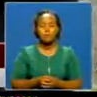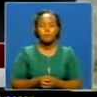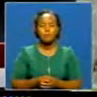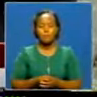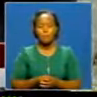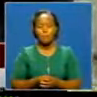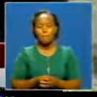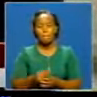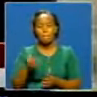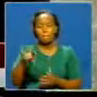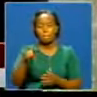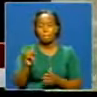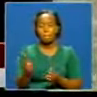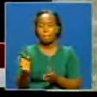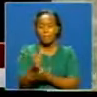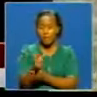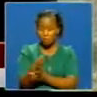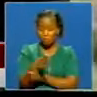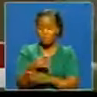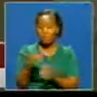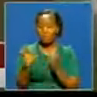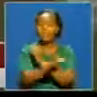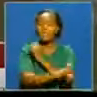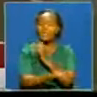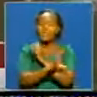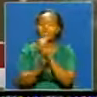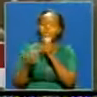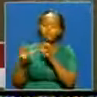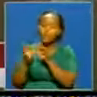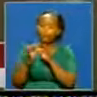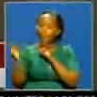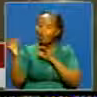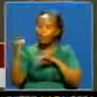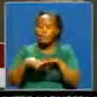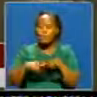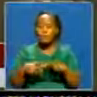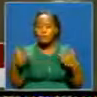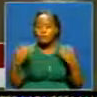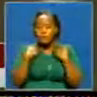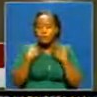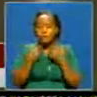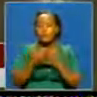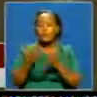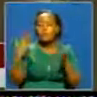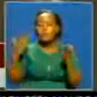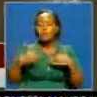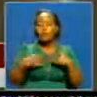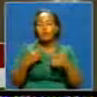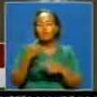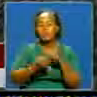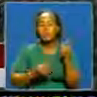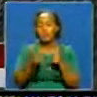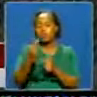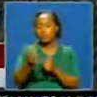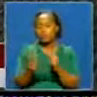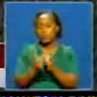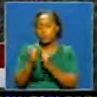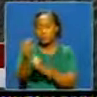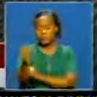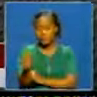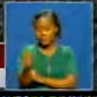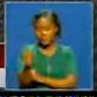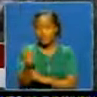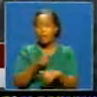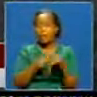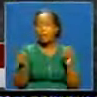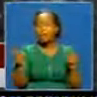Uzalishaji samaki nchini ulikuwa umekwama kwa muda mrefu kabla ya kuimarika hadi tani 1024 mwaka 2015. Hata